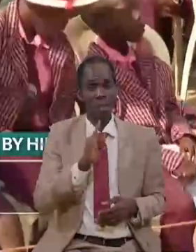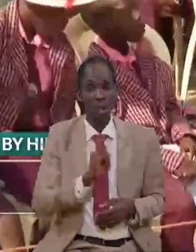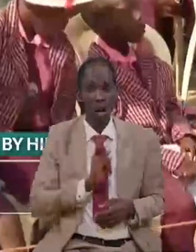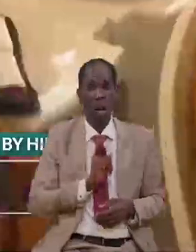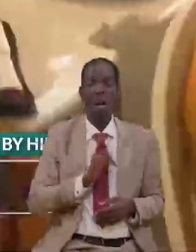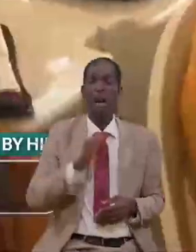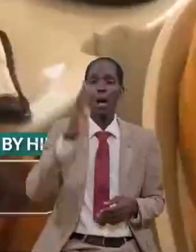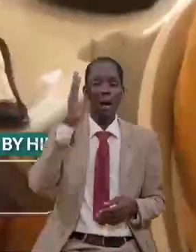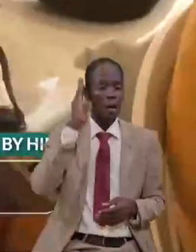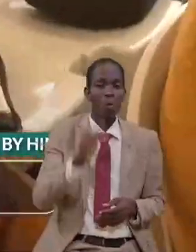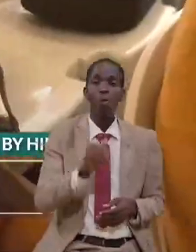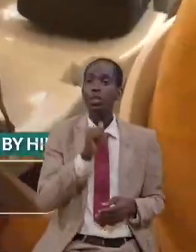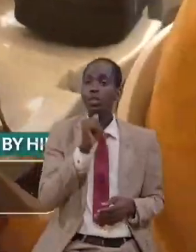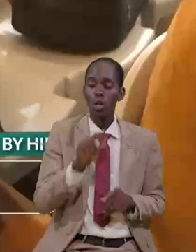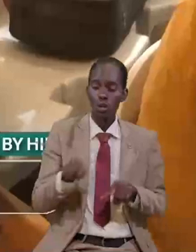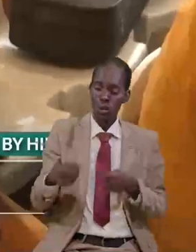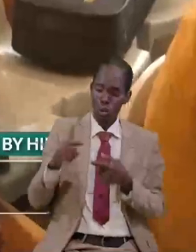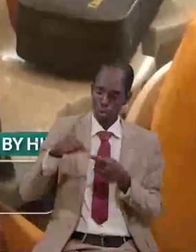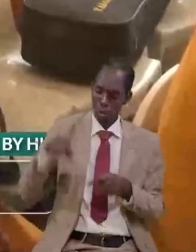Moi, je n'irai pas en enfer.